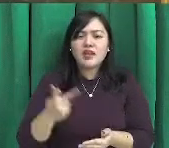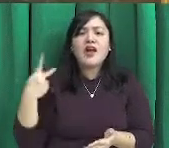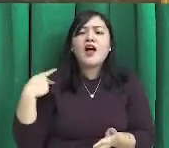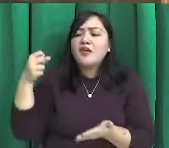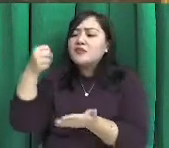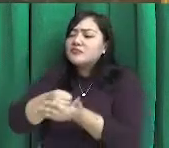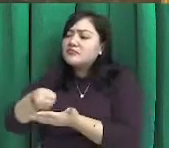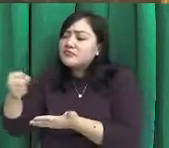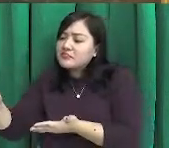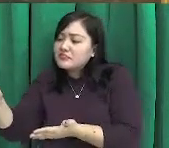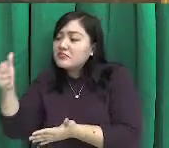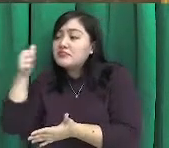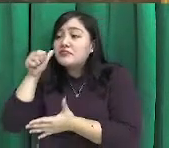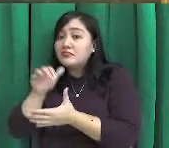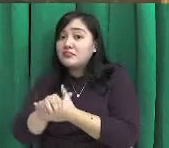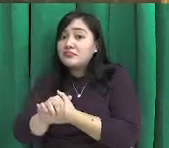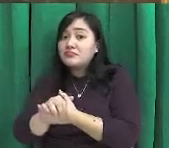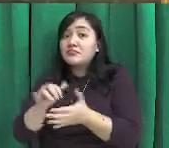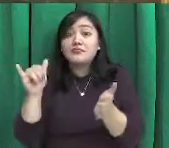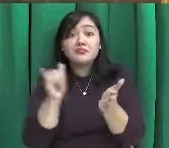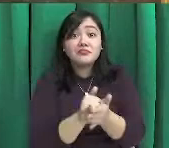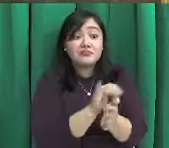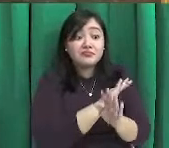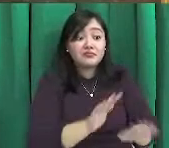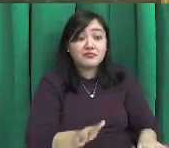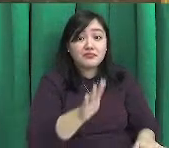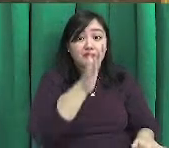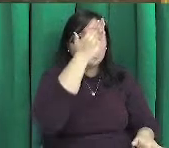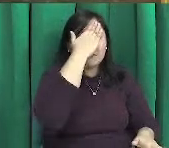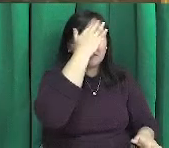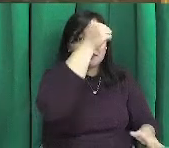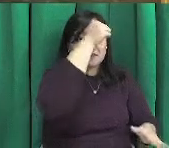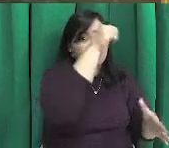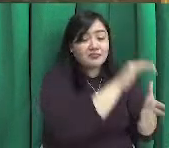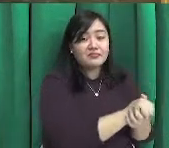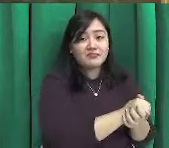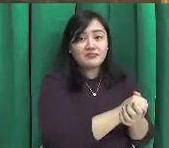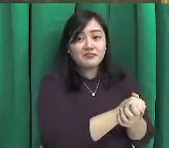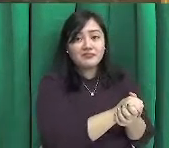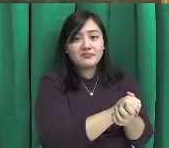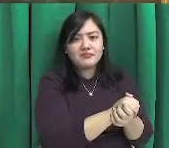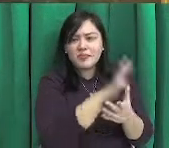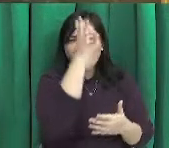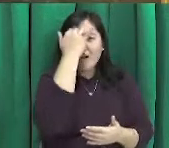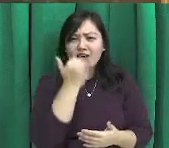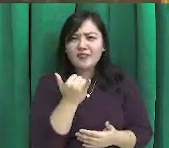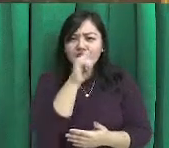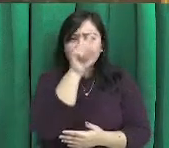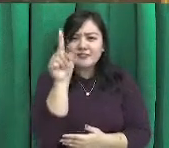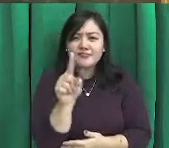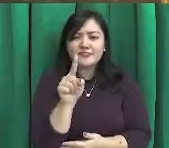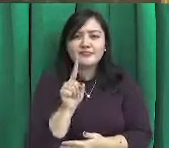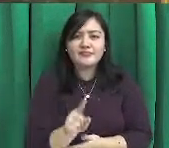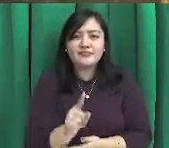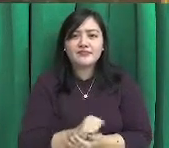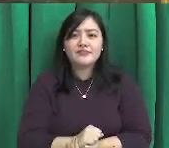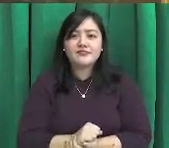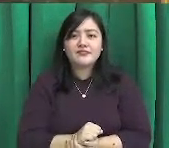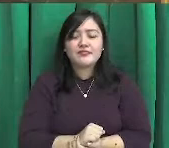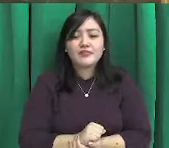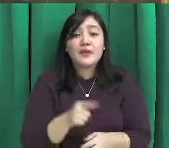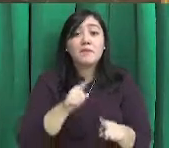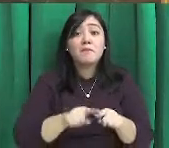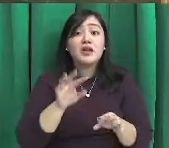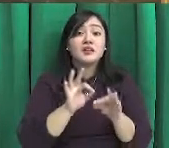ginagastos din ang babae na hindi rin alam ng babae, ng lalaki. So bakit ganon? You see? Pero pag pinagsama nyo